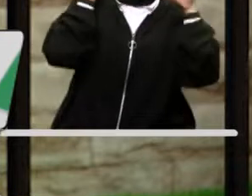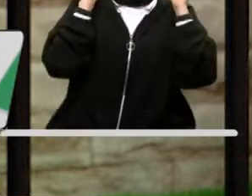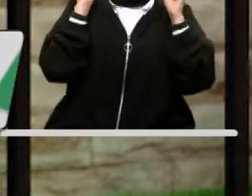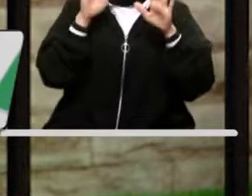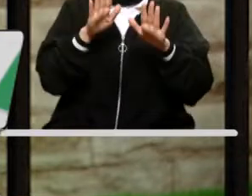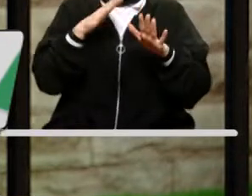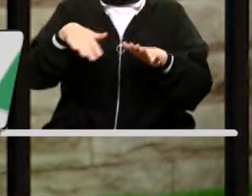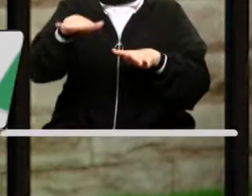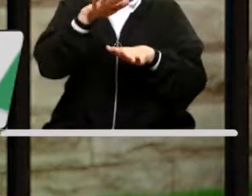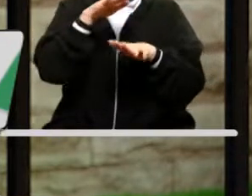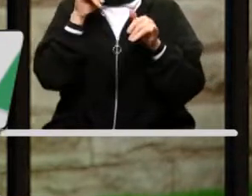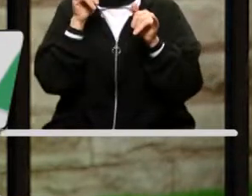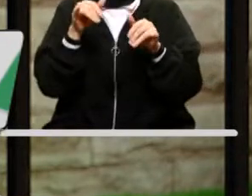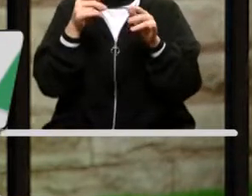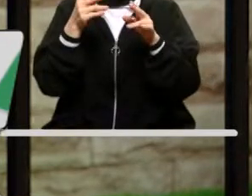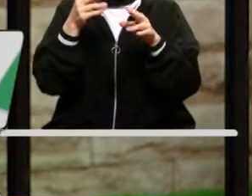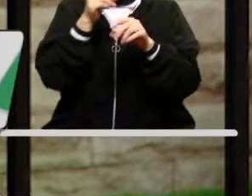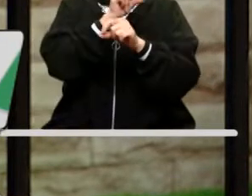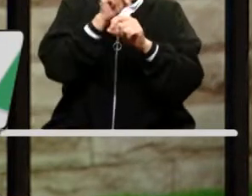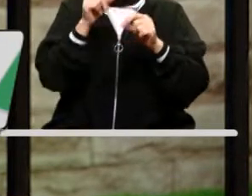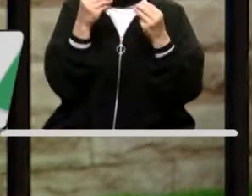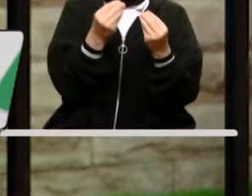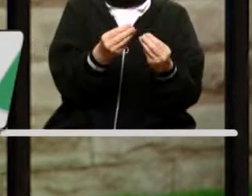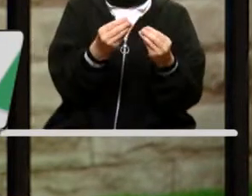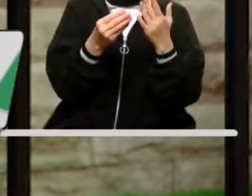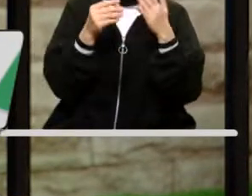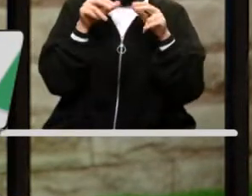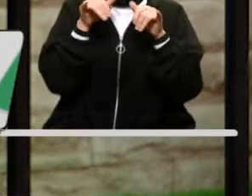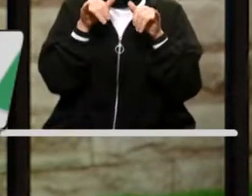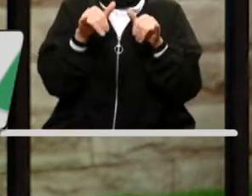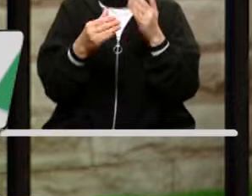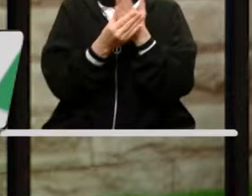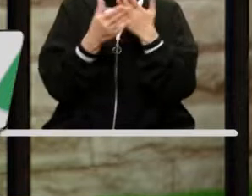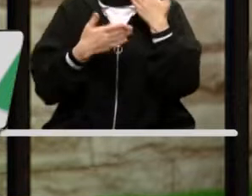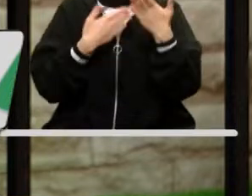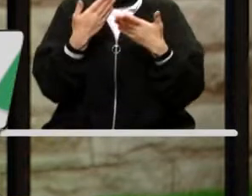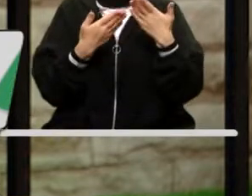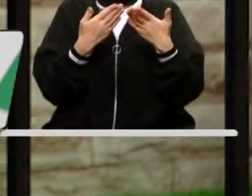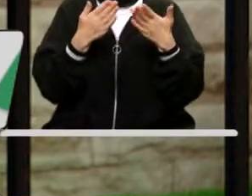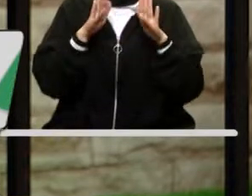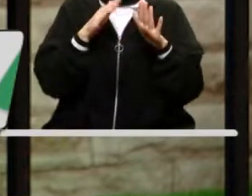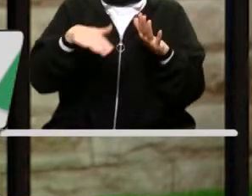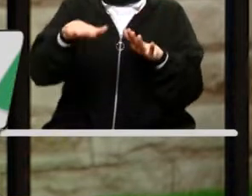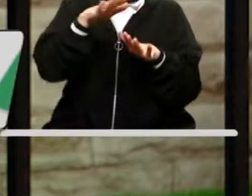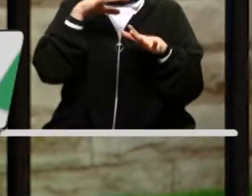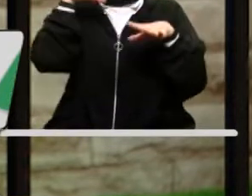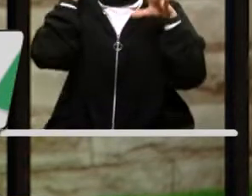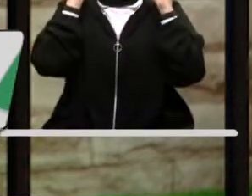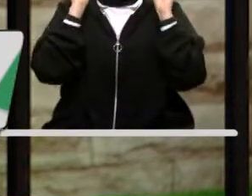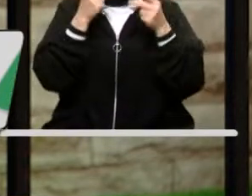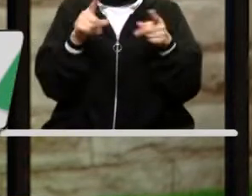dönüt almak ister. Bu orası değil, mümkün değil bu. İşte bunları eğer biz kafamıza yerleştirip yani herkesin öğrenme stili